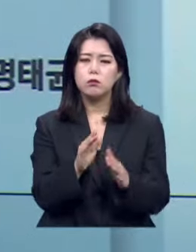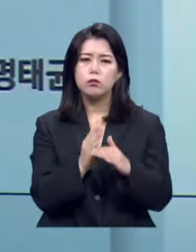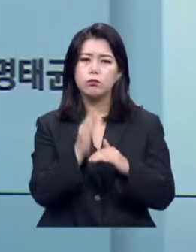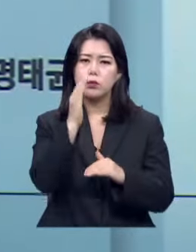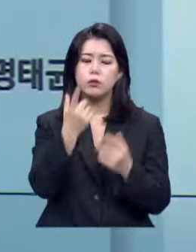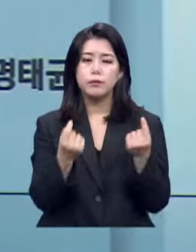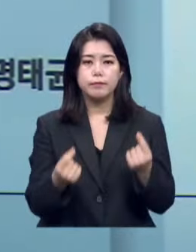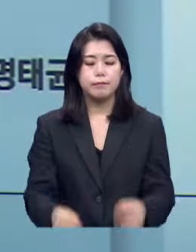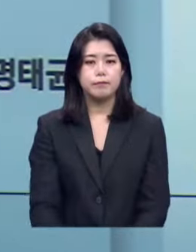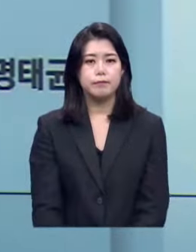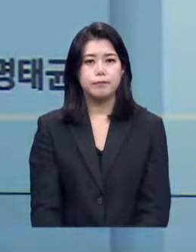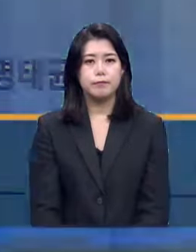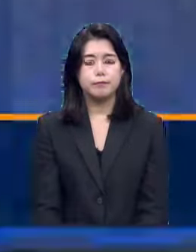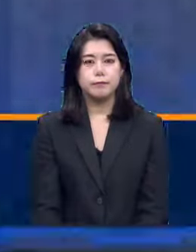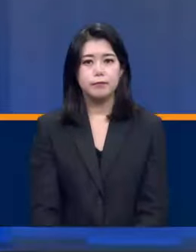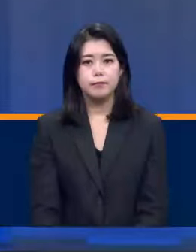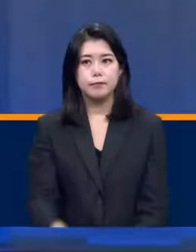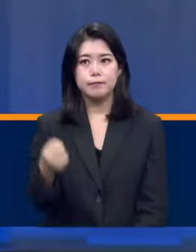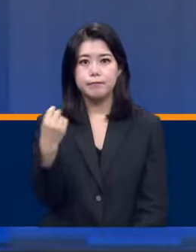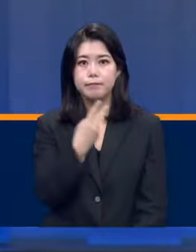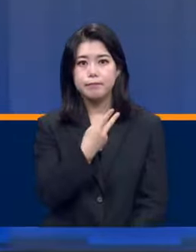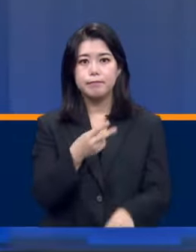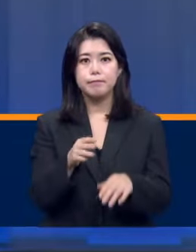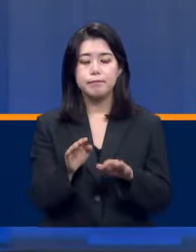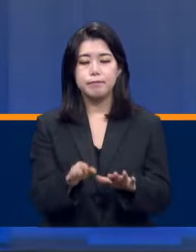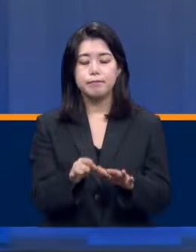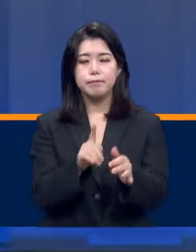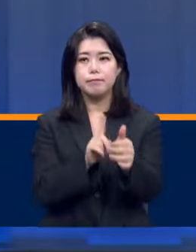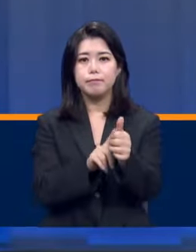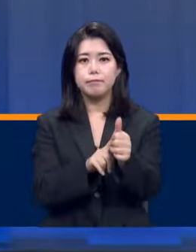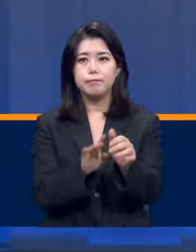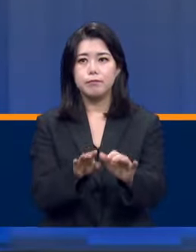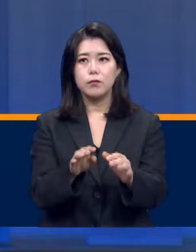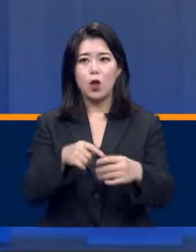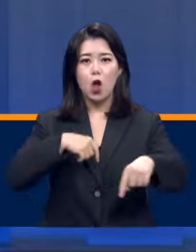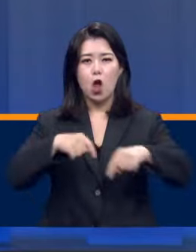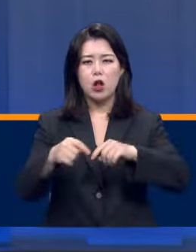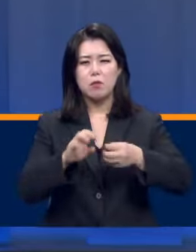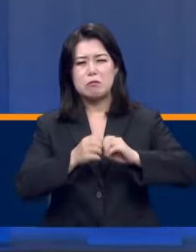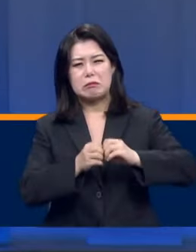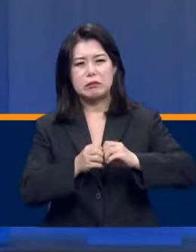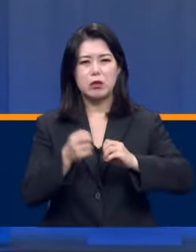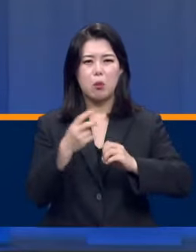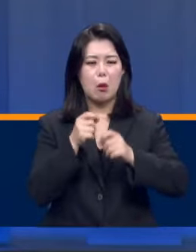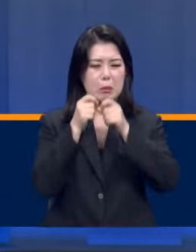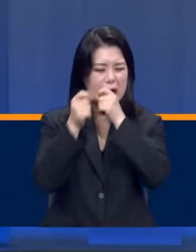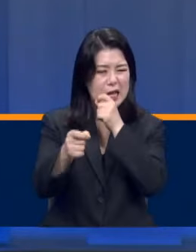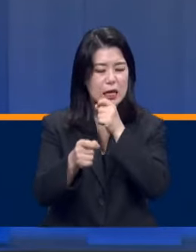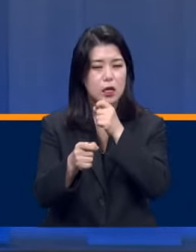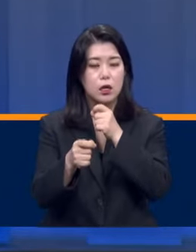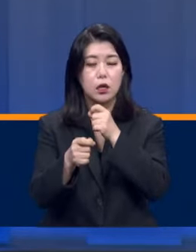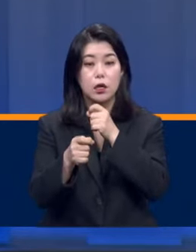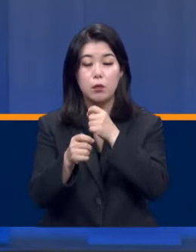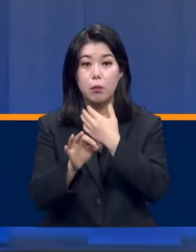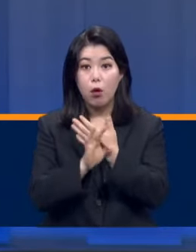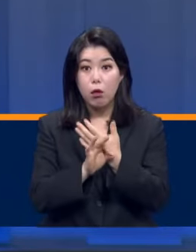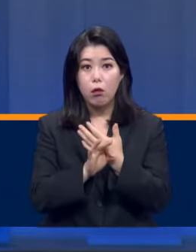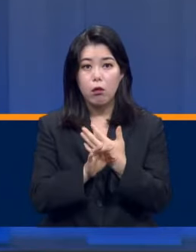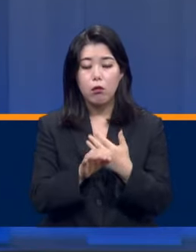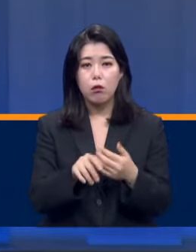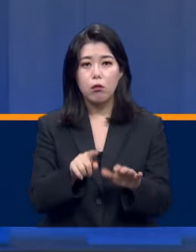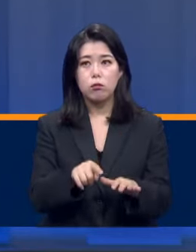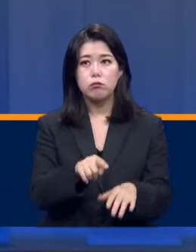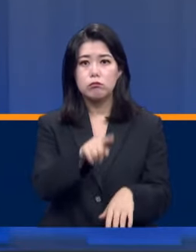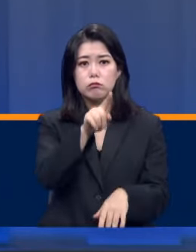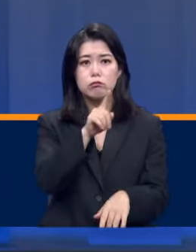것 같다라는 생각이 듭니다 그리고 만약에 태균 씨가 정말 뭐 이른바 정치 브로커의 허풍쟁이 뭐 사기꾼의 불가하다고 한다면 그 사람의